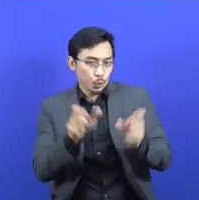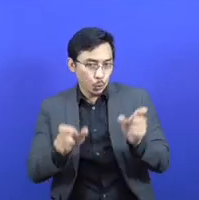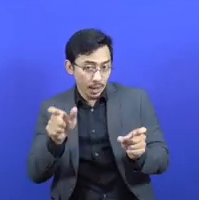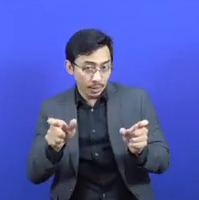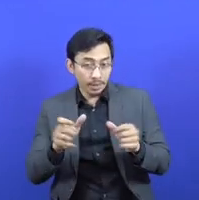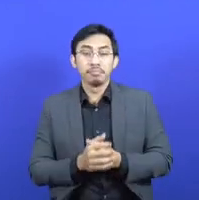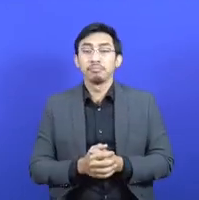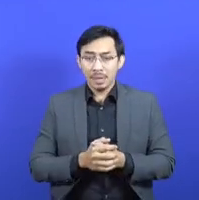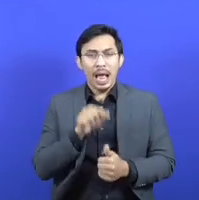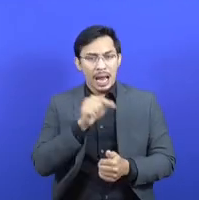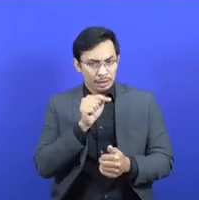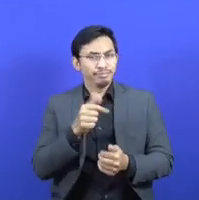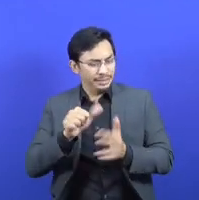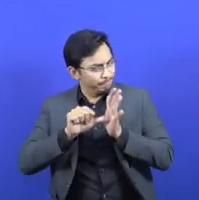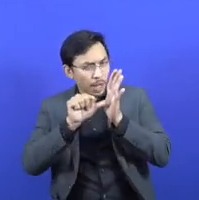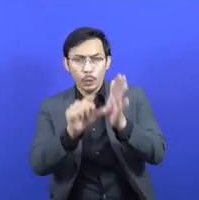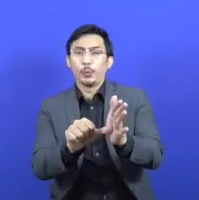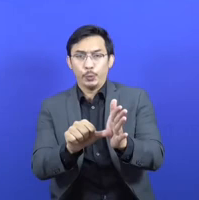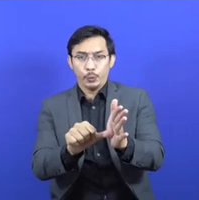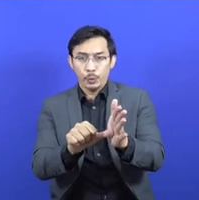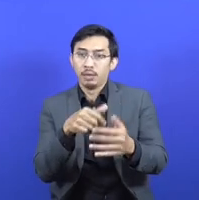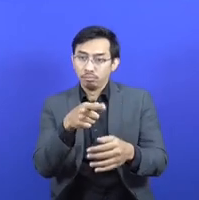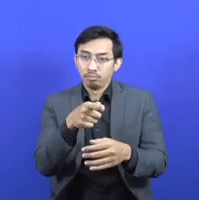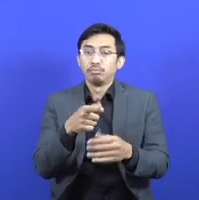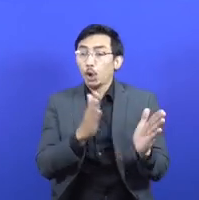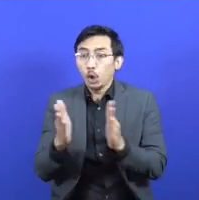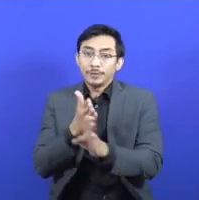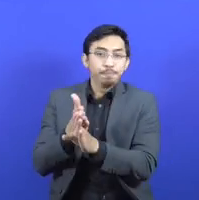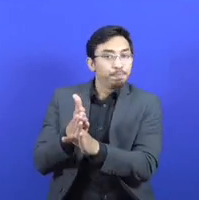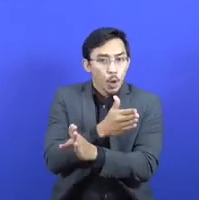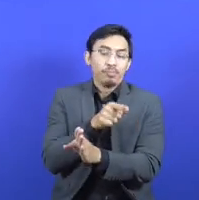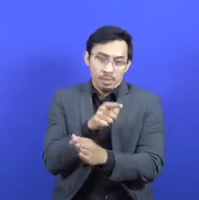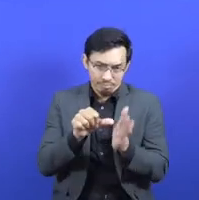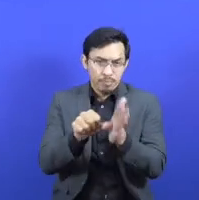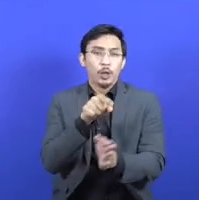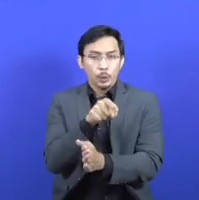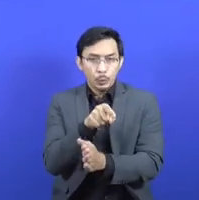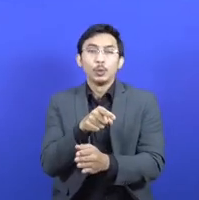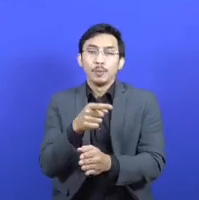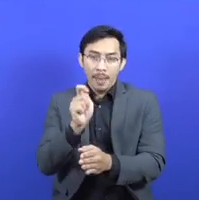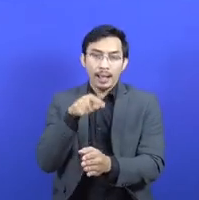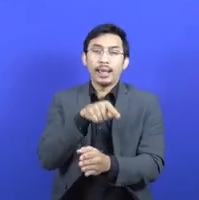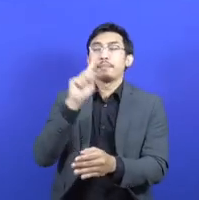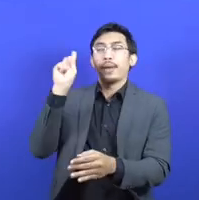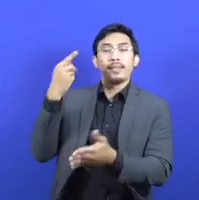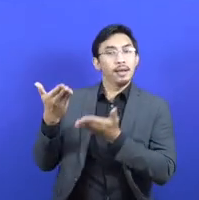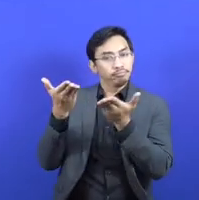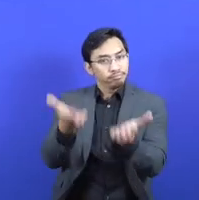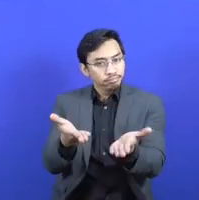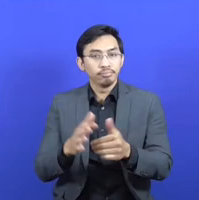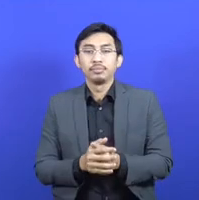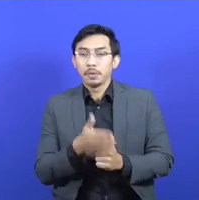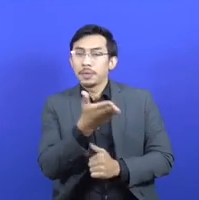kependudukan. Hal ini akan sangat membantu kamu sebelum melakukan pengurusan melalui sarana yang